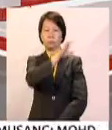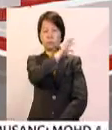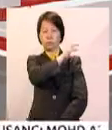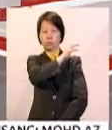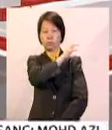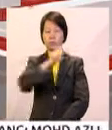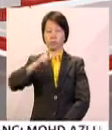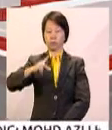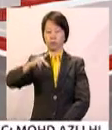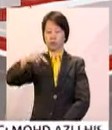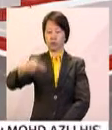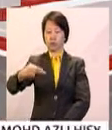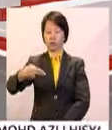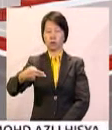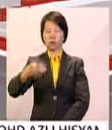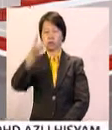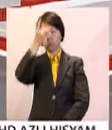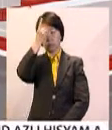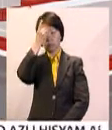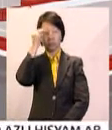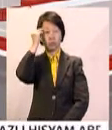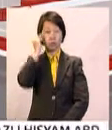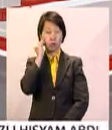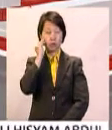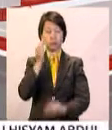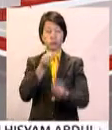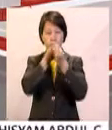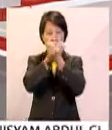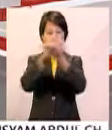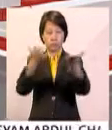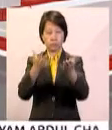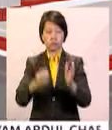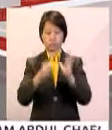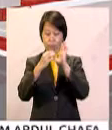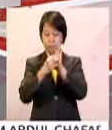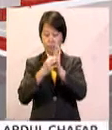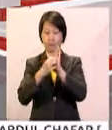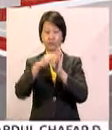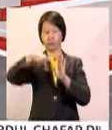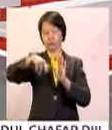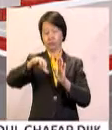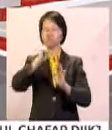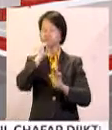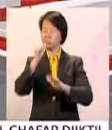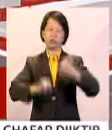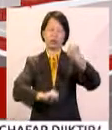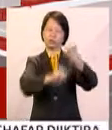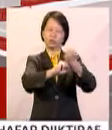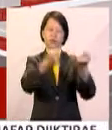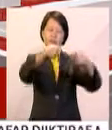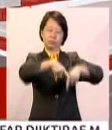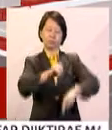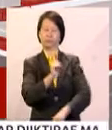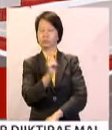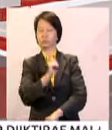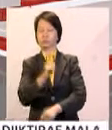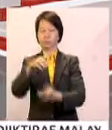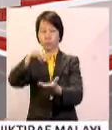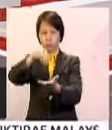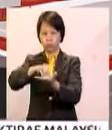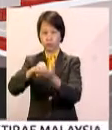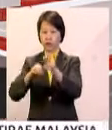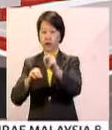Pengerusi Pakatan Harapan PH Tun Dr. Mahathir Mohamad memaklumkan PAS tidak akan menyokong UMNO dalam pilihan raya kecil PRK Dun Semenyih.